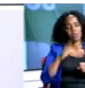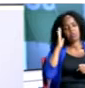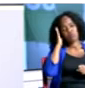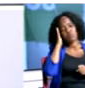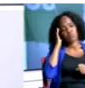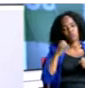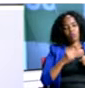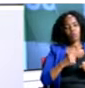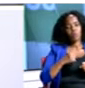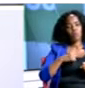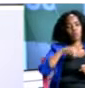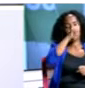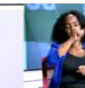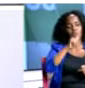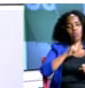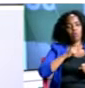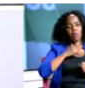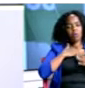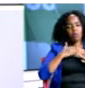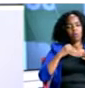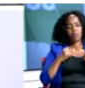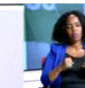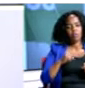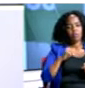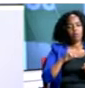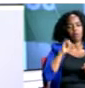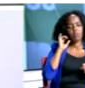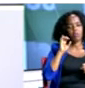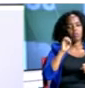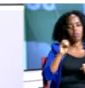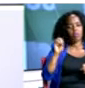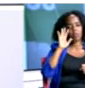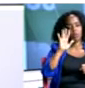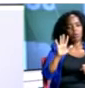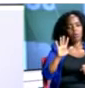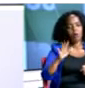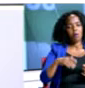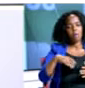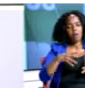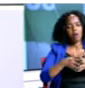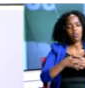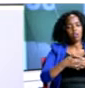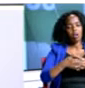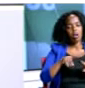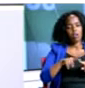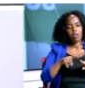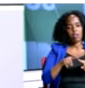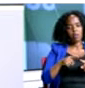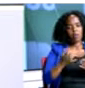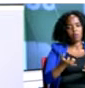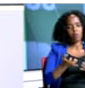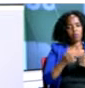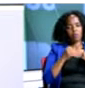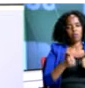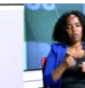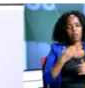dau, oksigeni berbaju dan dau. Persentin shana mu clear ti kal tane angg masina adda adda barbaadu danda'u kan jedhu namootan